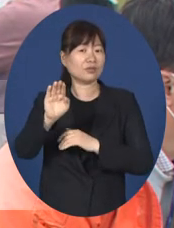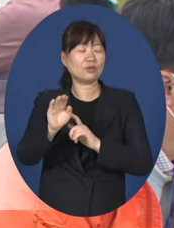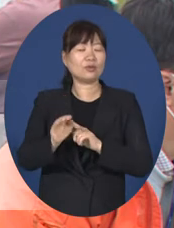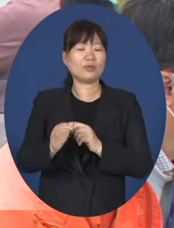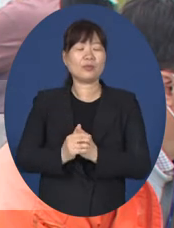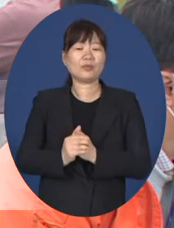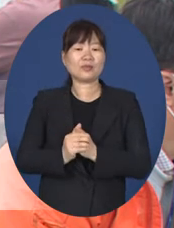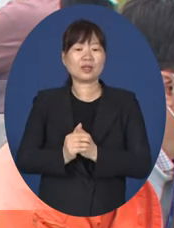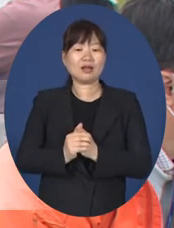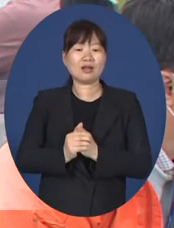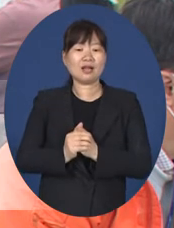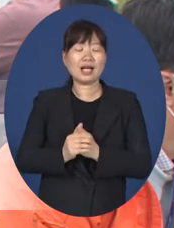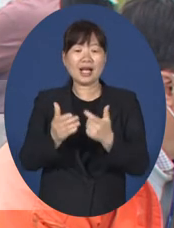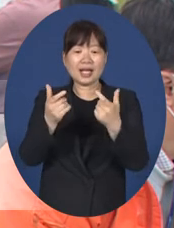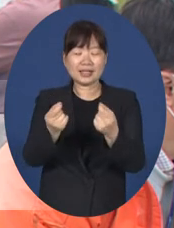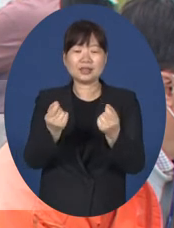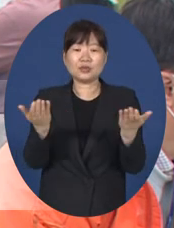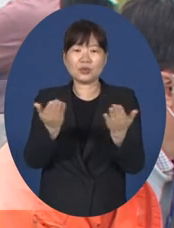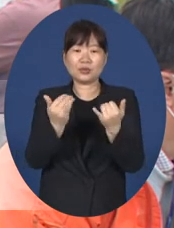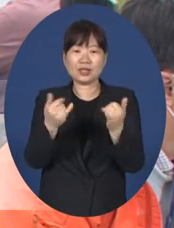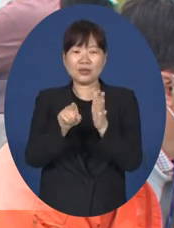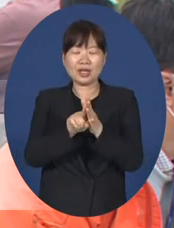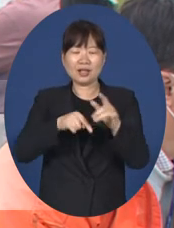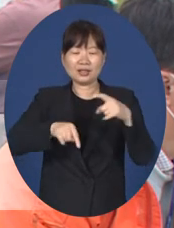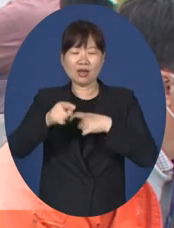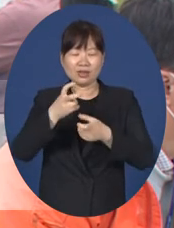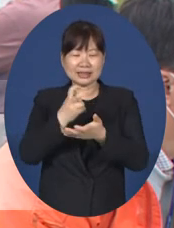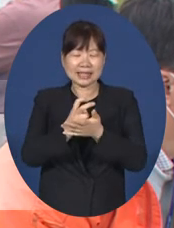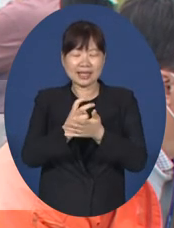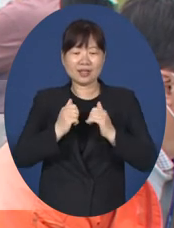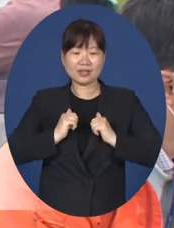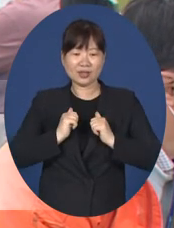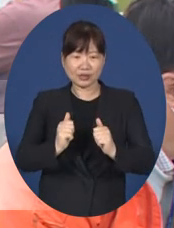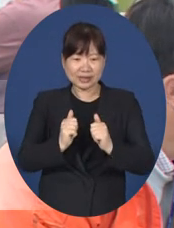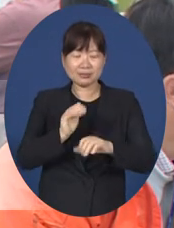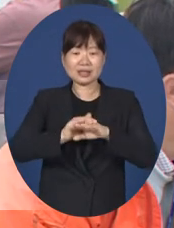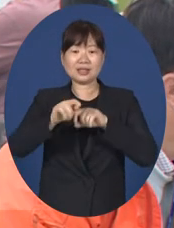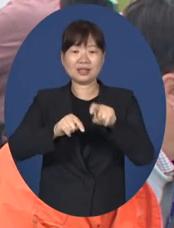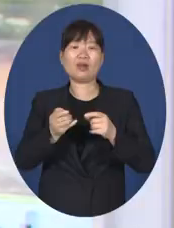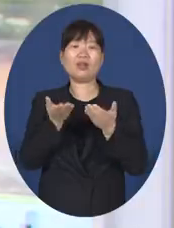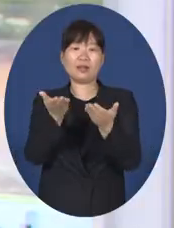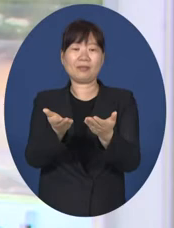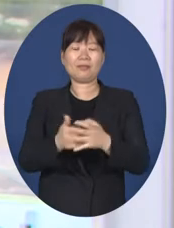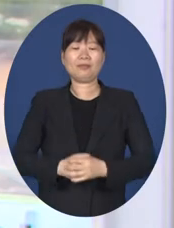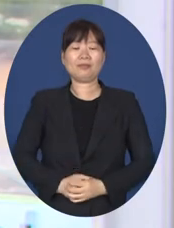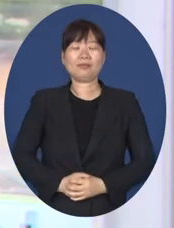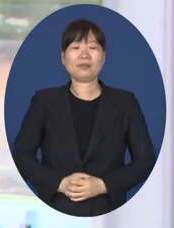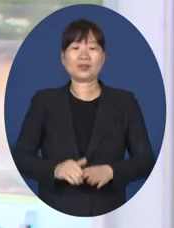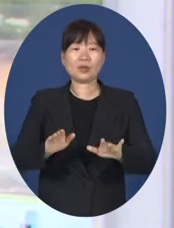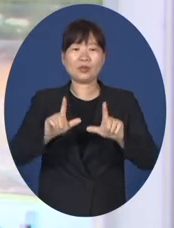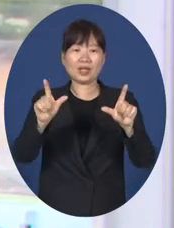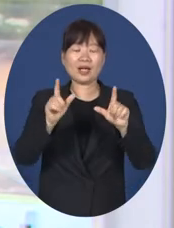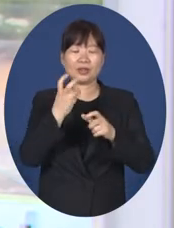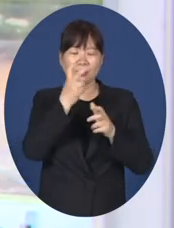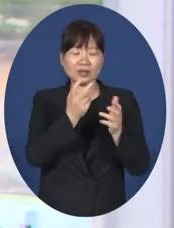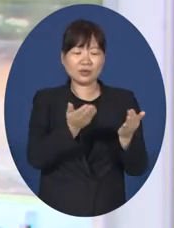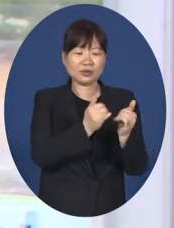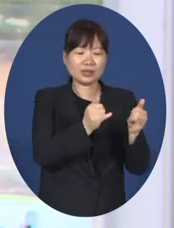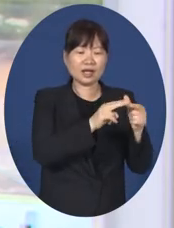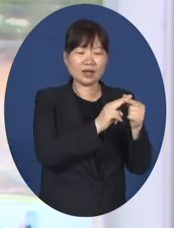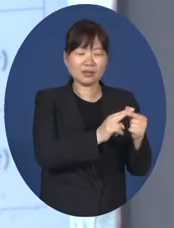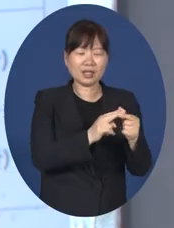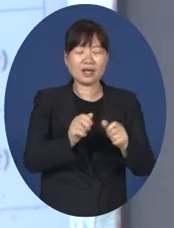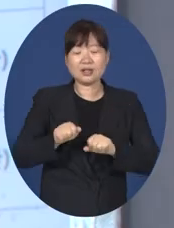그 취약 노동자들을 위한 정책들을 착실히 진행해 나가도록 하겠습니다. 경기도는 올해 경비 노동자와